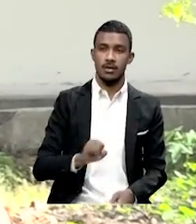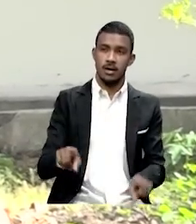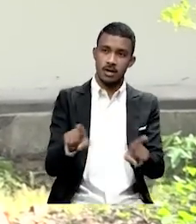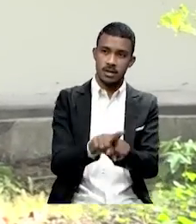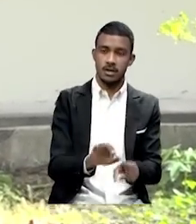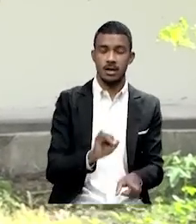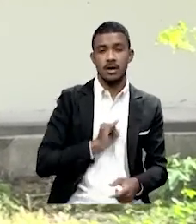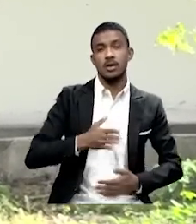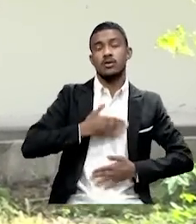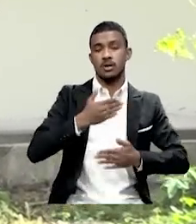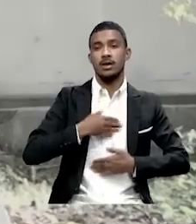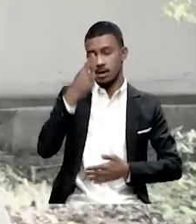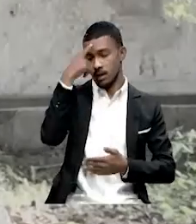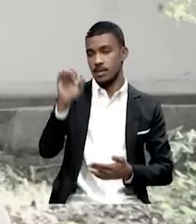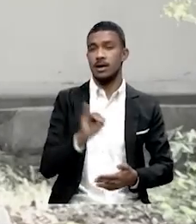kontinte los tamba muri